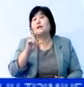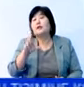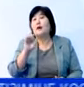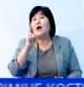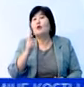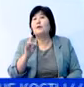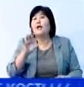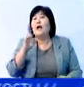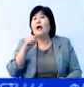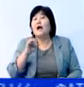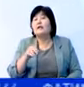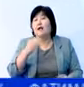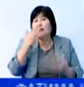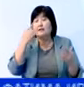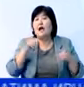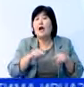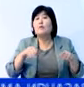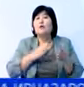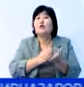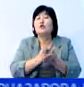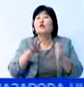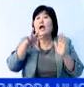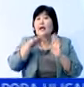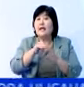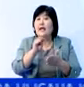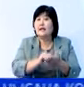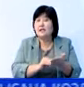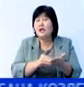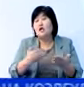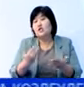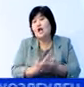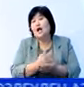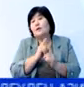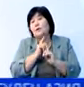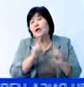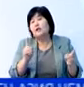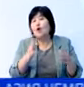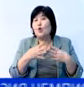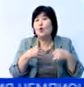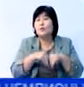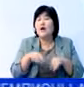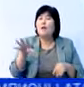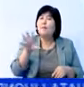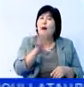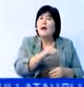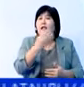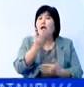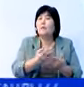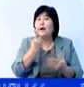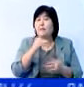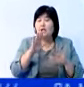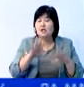әлеуметтік картасы е-халық ақпараттық жүйесіне енгізілді. Жаңа жүйенің басты артықшылығы отбасы туралы барлық мәлімет бір